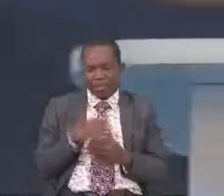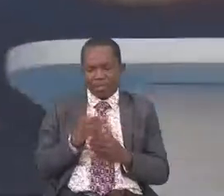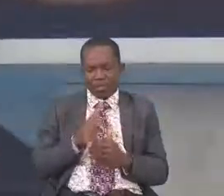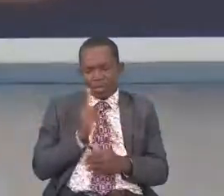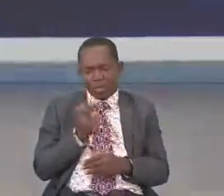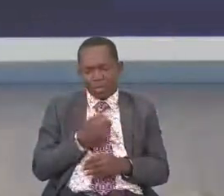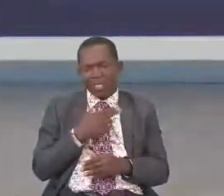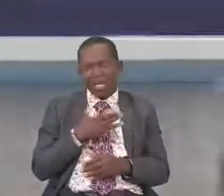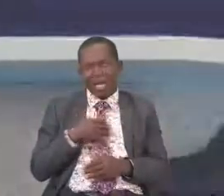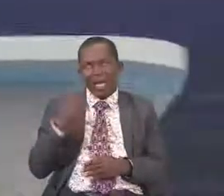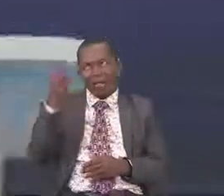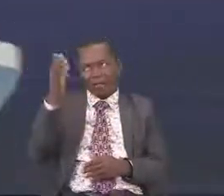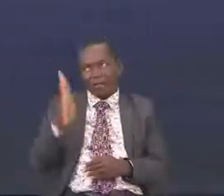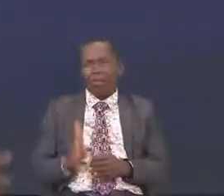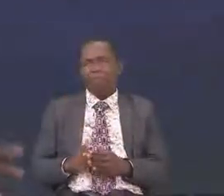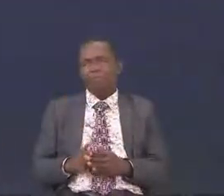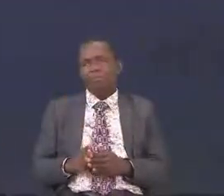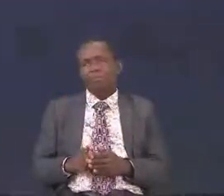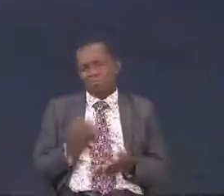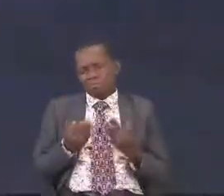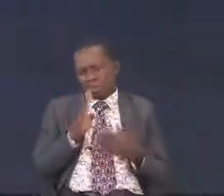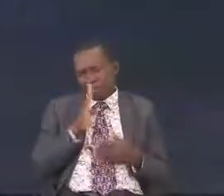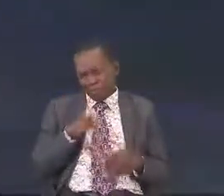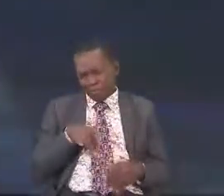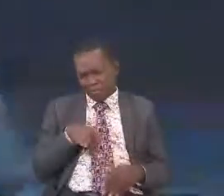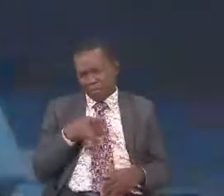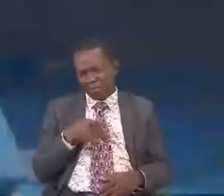Peut-être que tu dis, oh, je devais